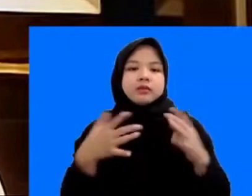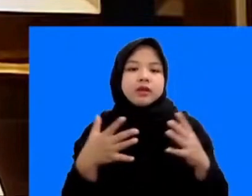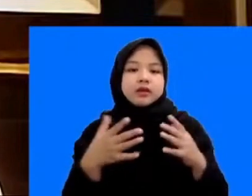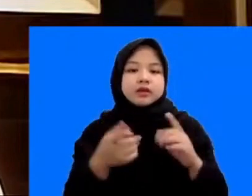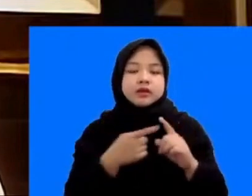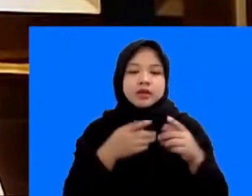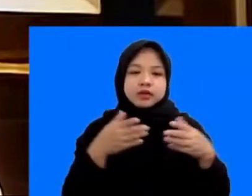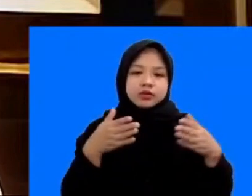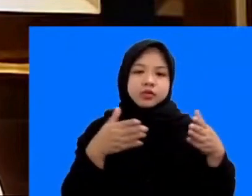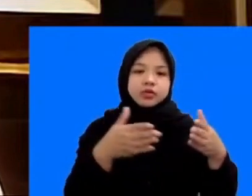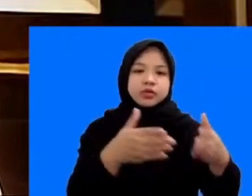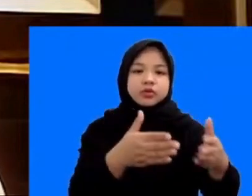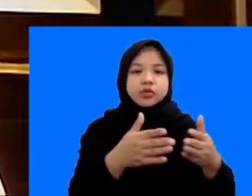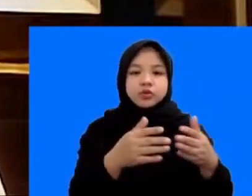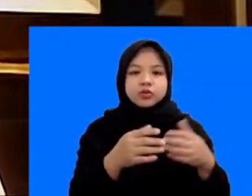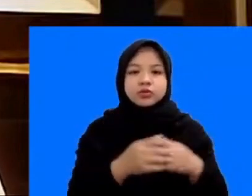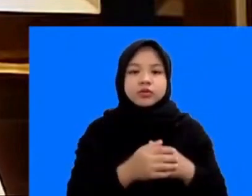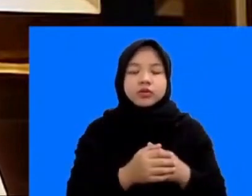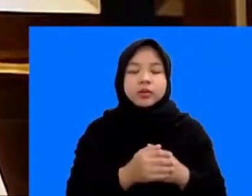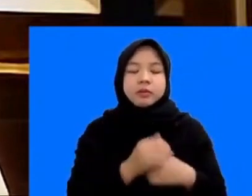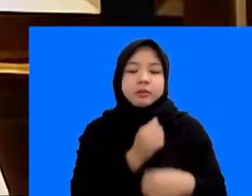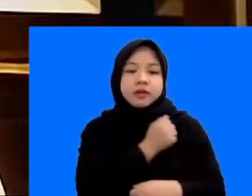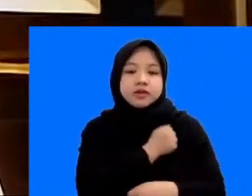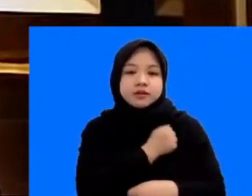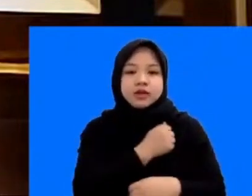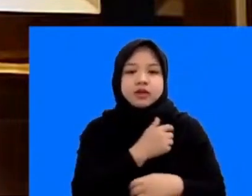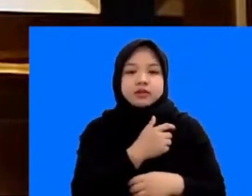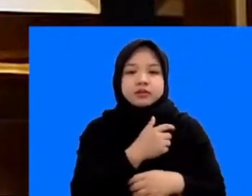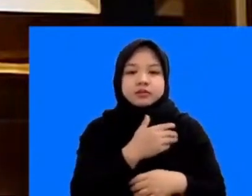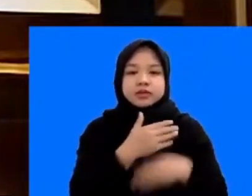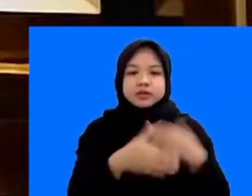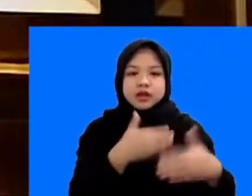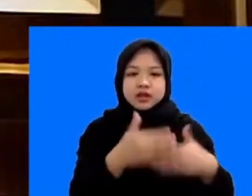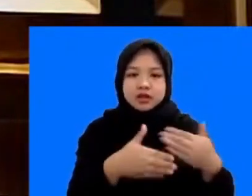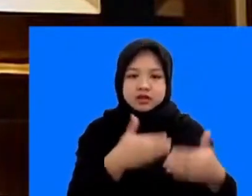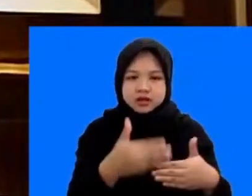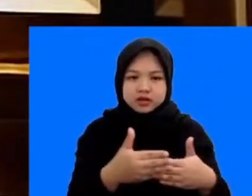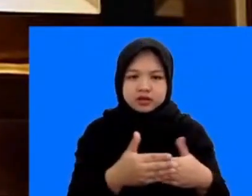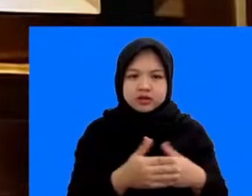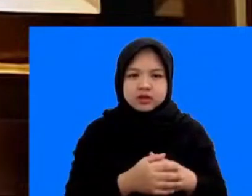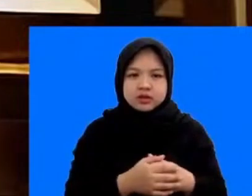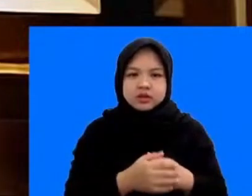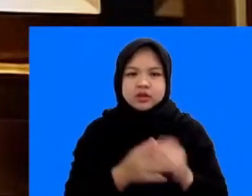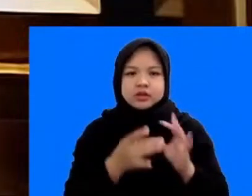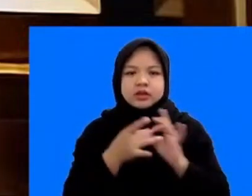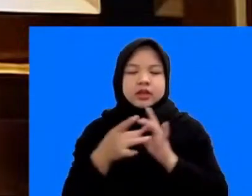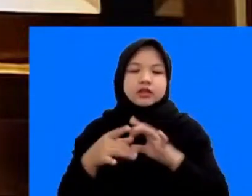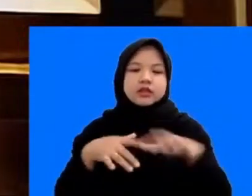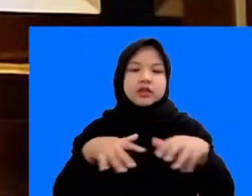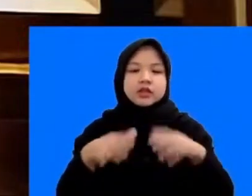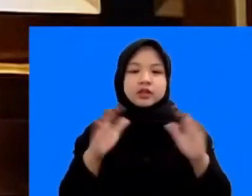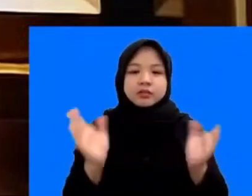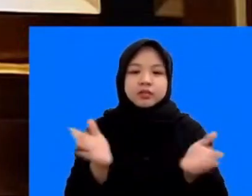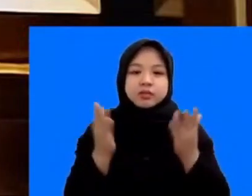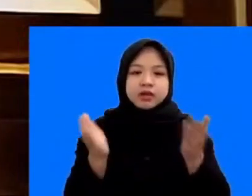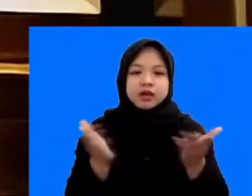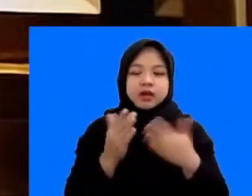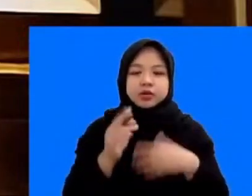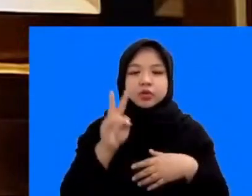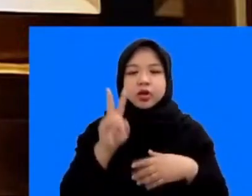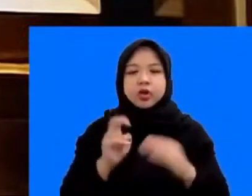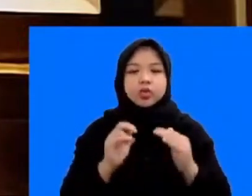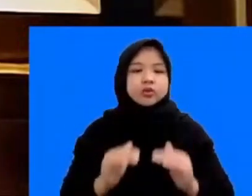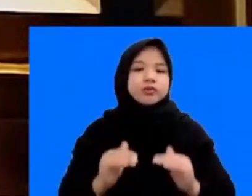falsafah kehidupan berbangsa dan bernegara Oleh karena itu Sinergi strategi pemberdayaan Pemuda harus ditingkatkan